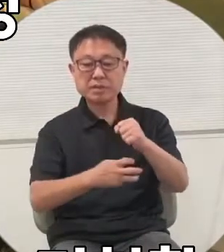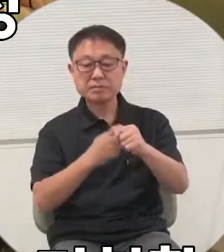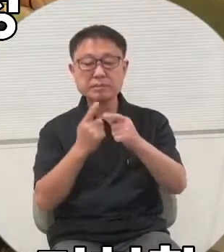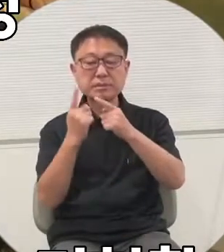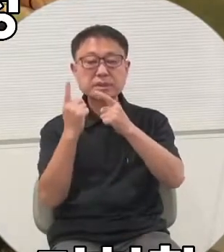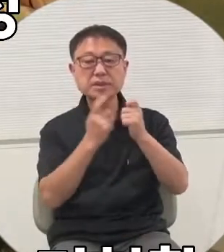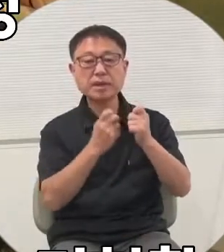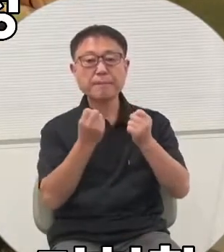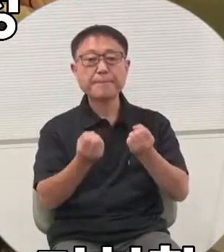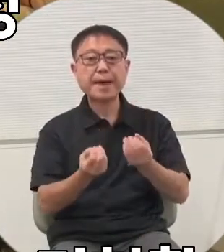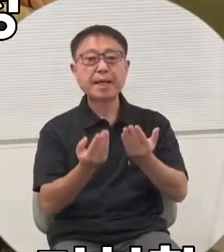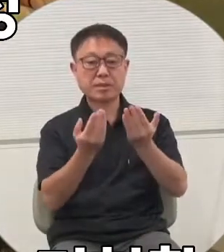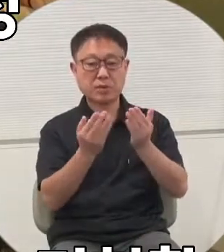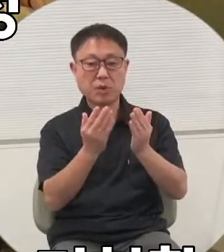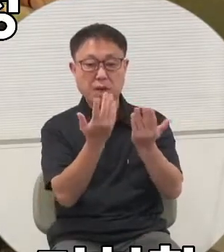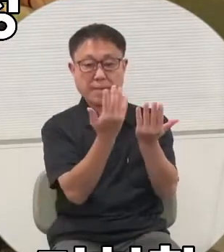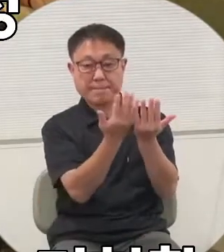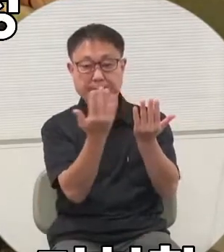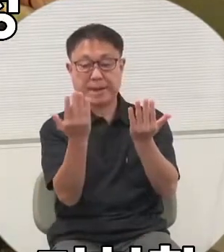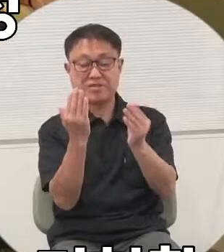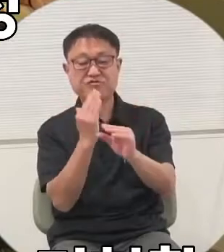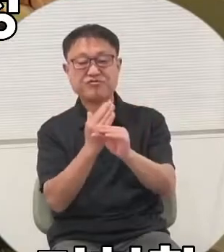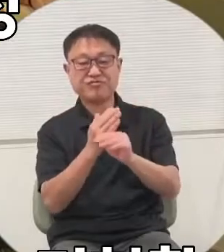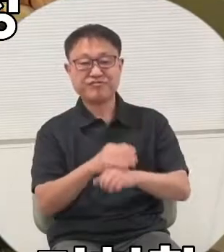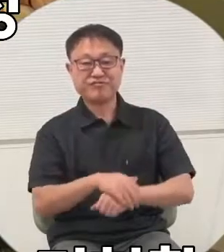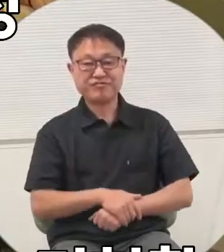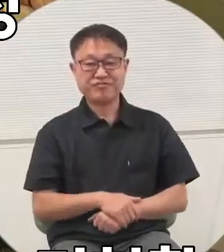및 전시를 하고 있습니다.